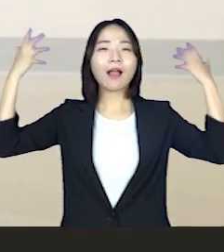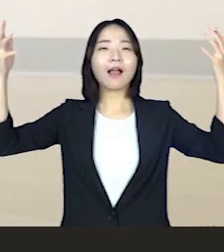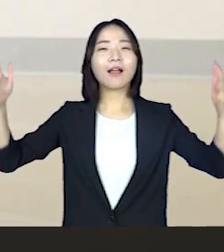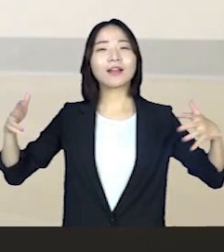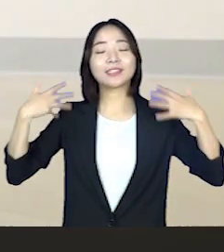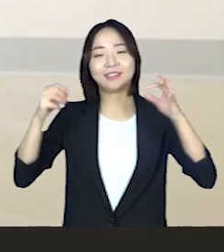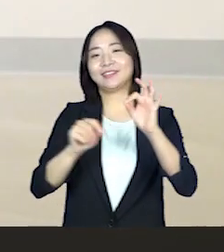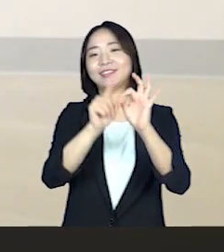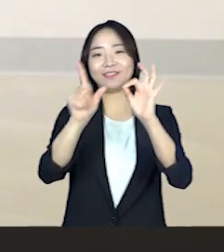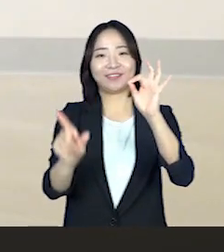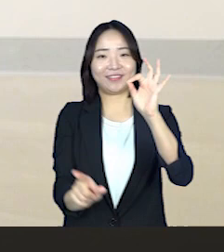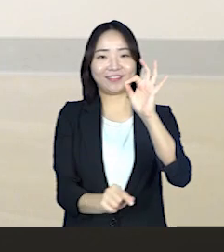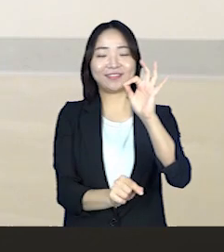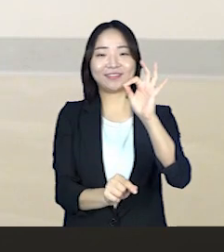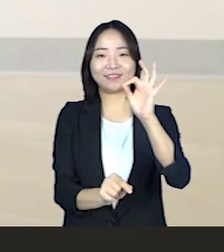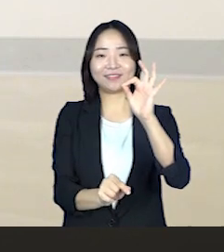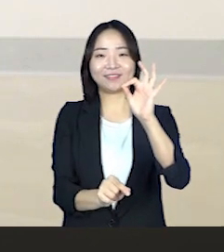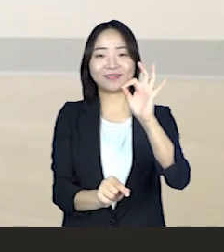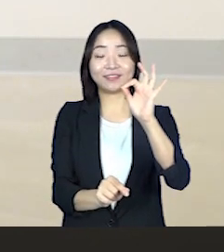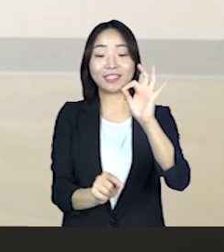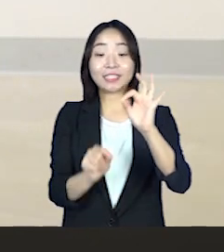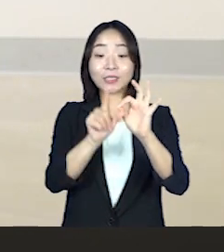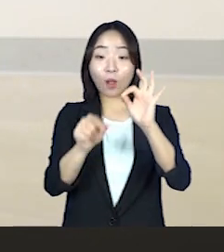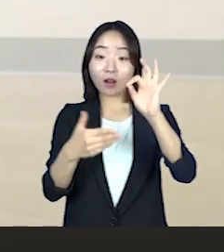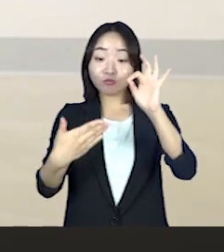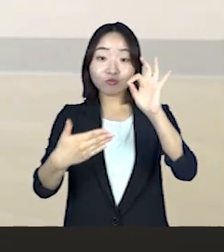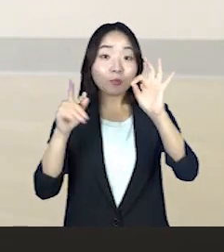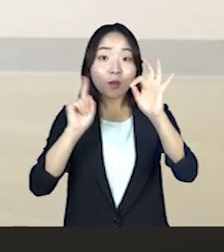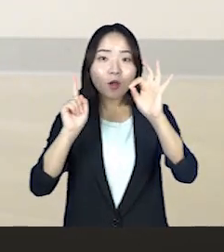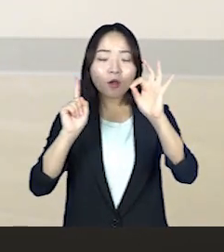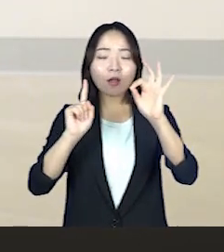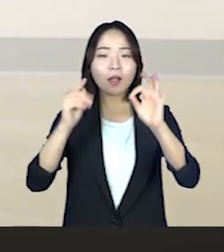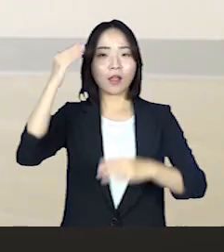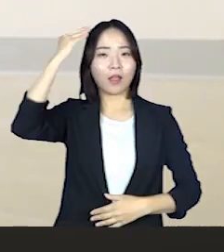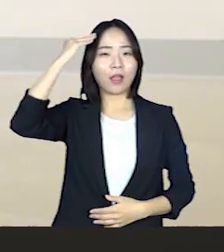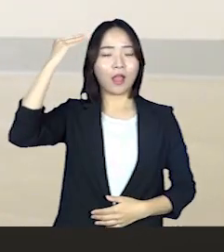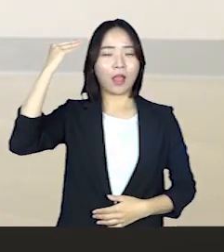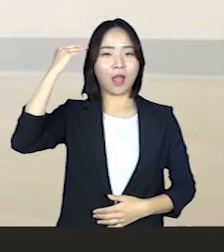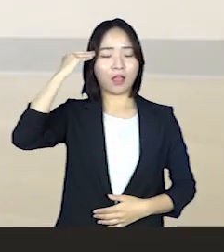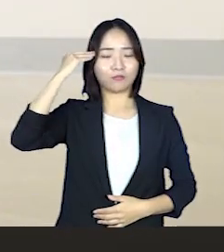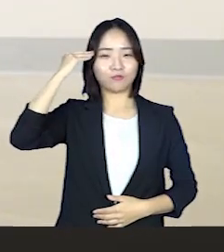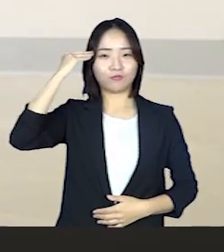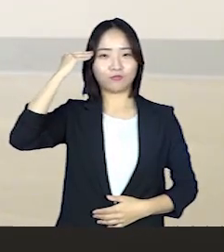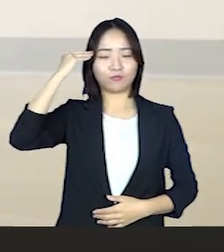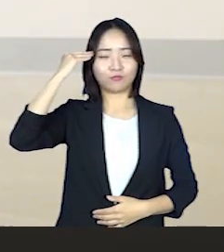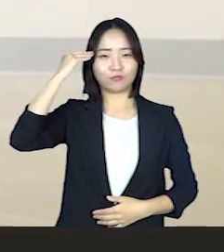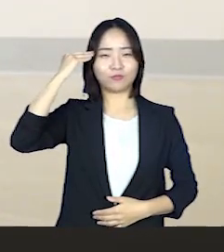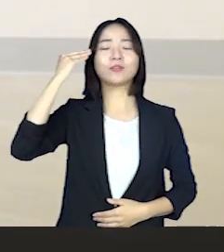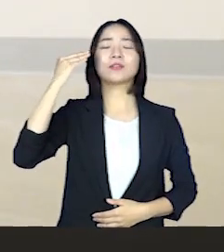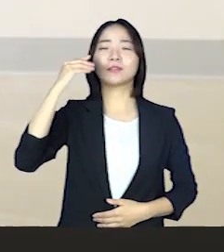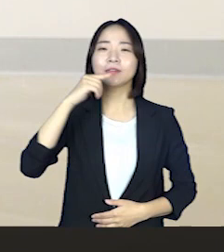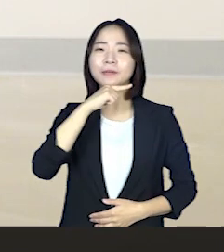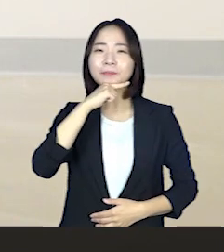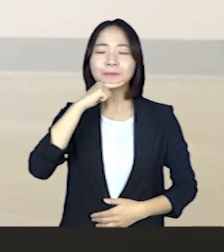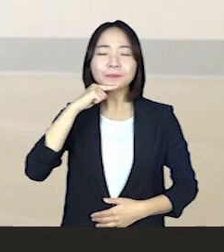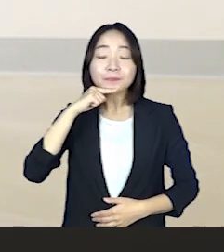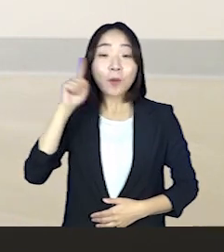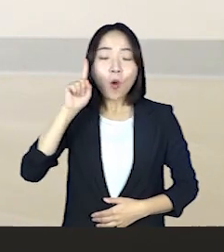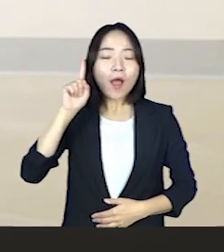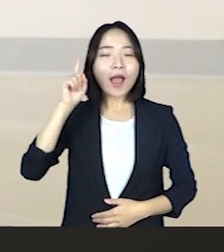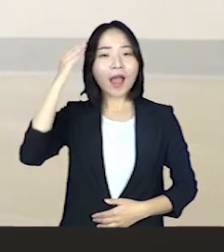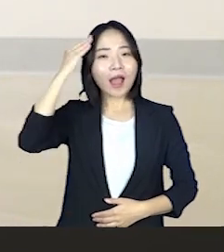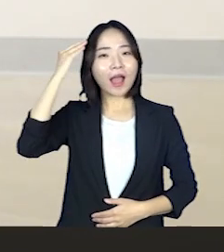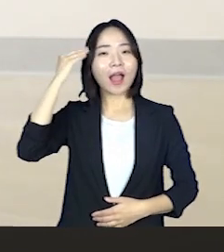가을이 깊어가는 달 10월입니다. 10월 9일은 대한민국 5대 국경일 중 하루, 바로